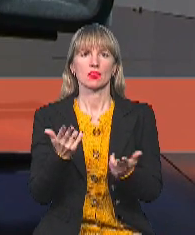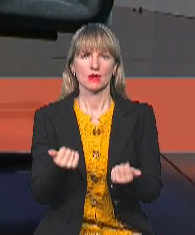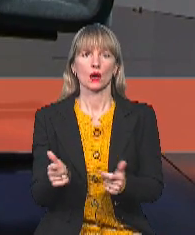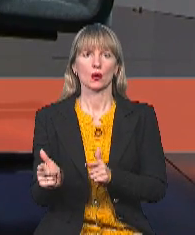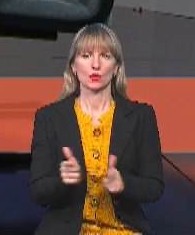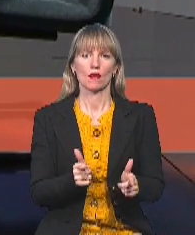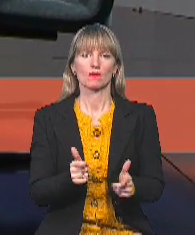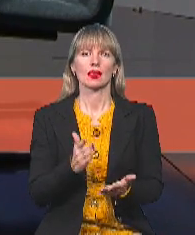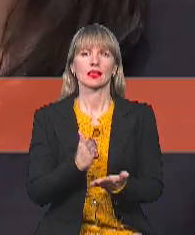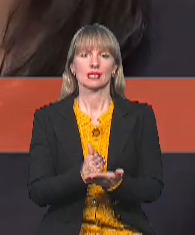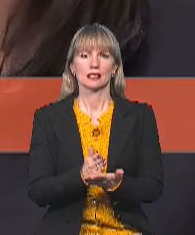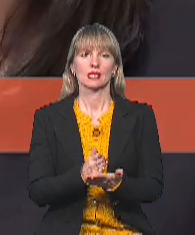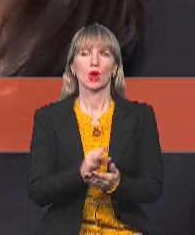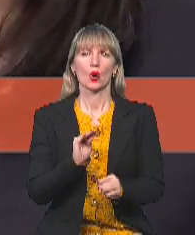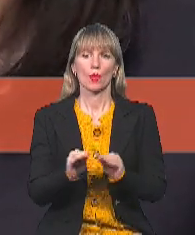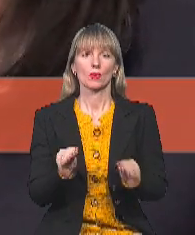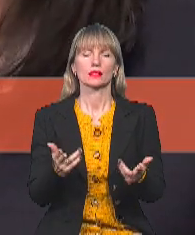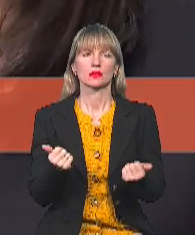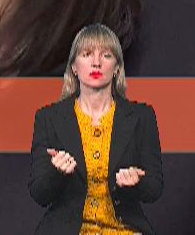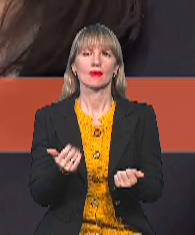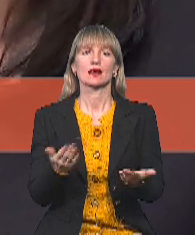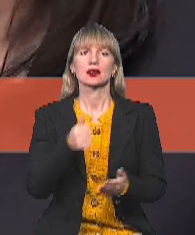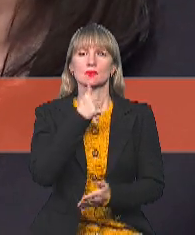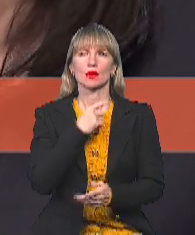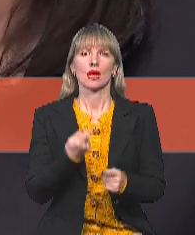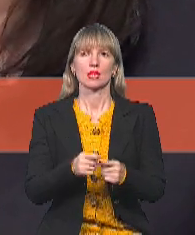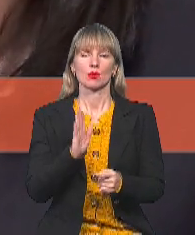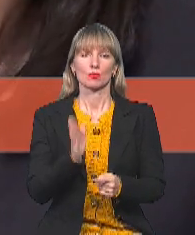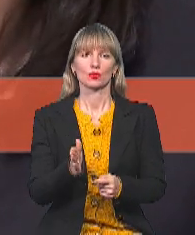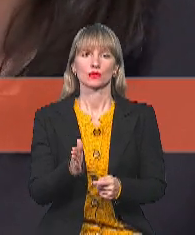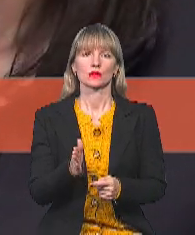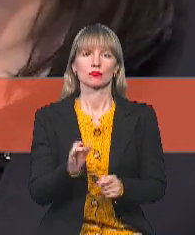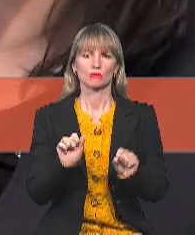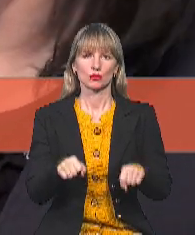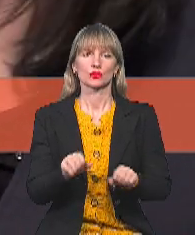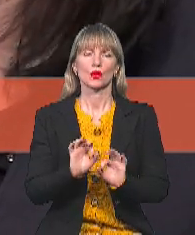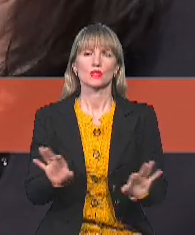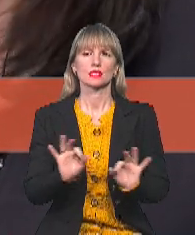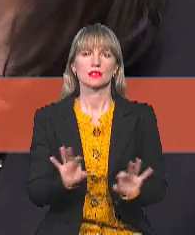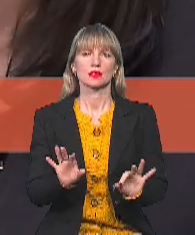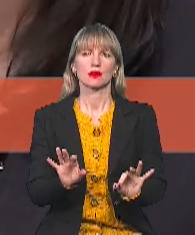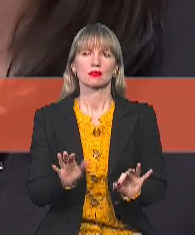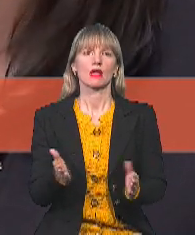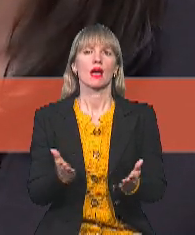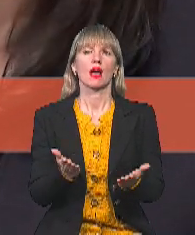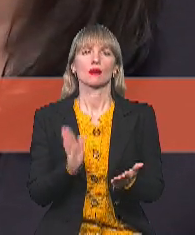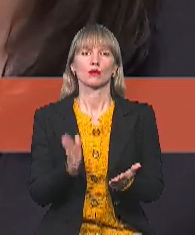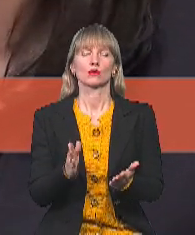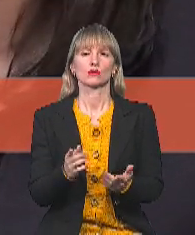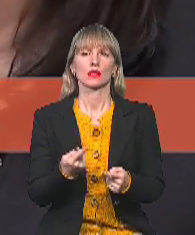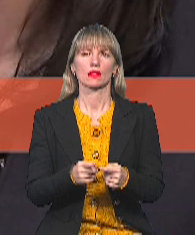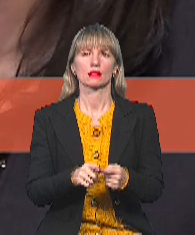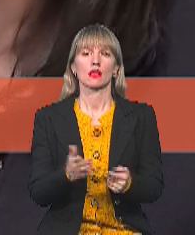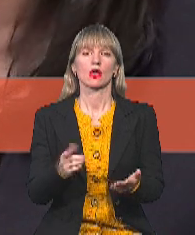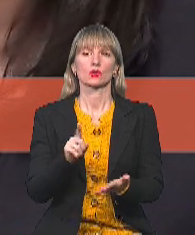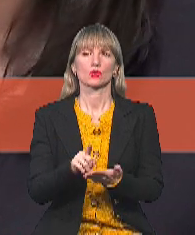Готовий? Да. Є відповідне обладнання? Да. А в який спосіб це буде відбуватися? От можете розказати алгоритм, як має